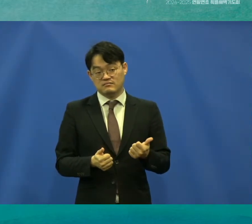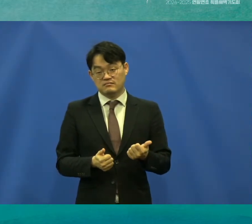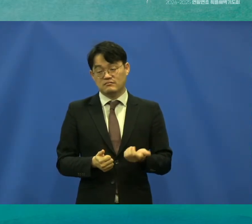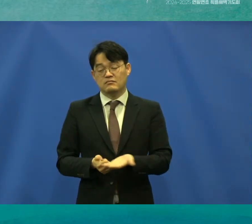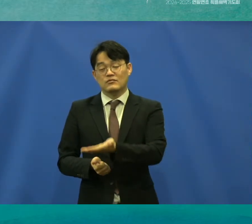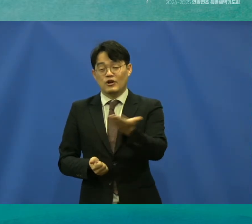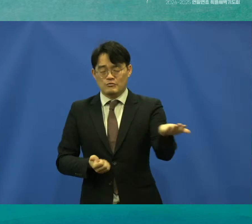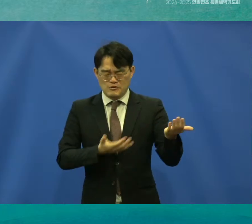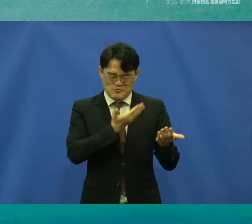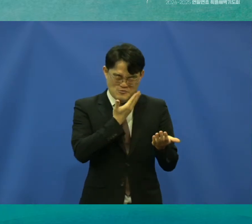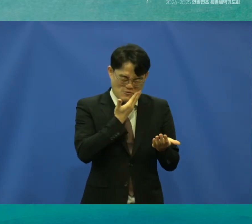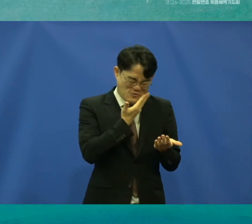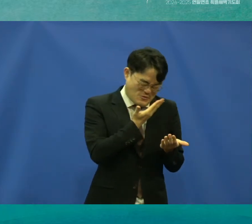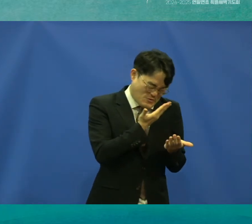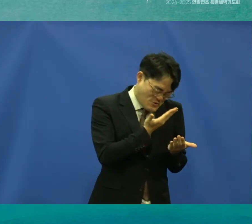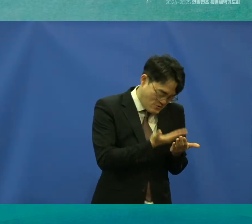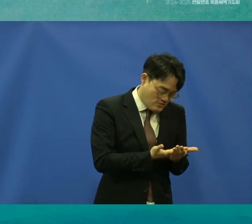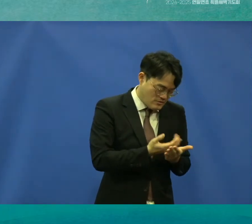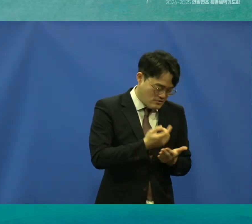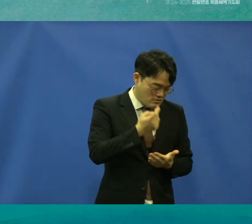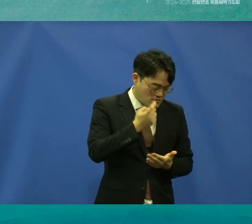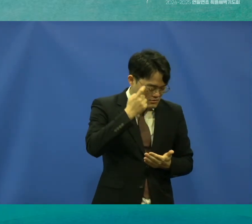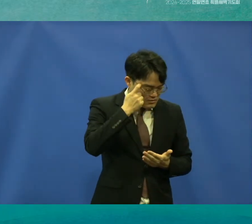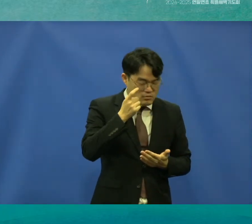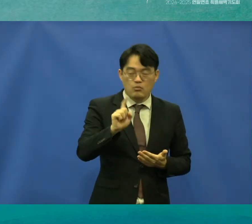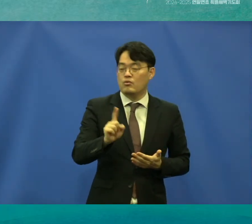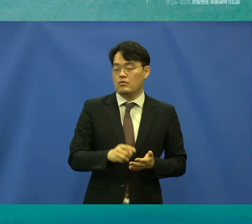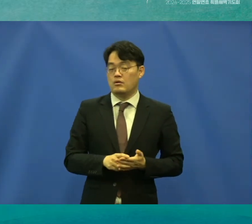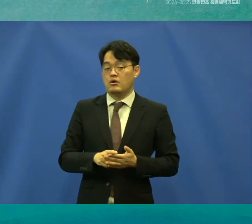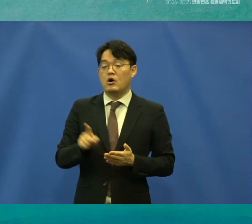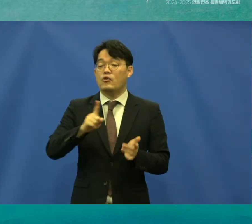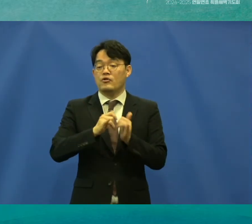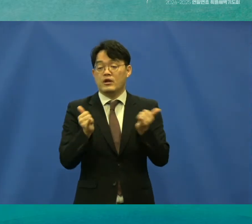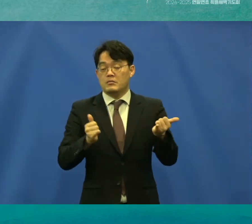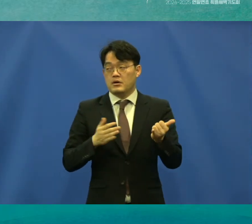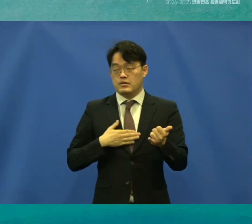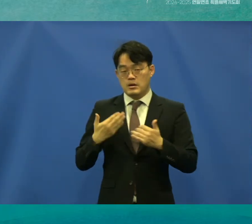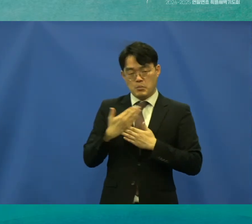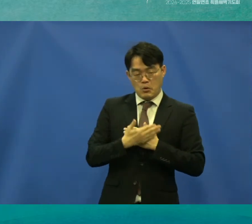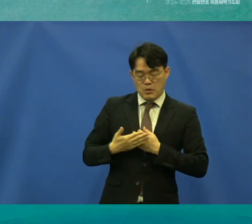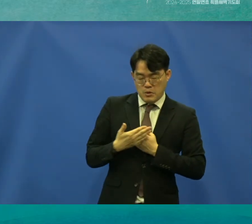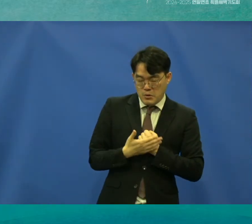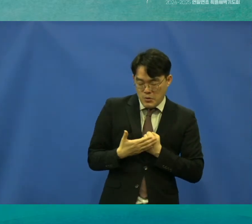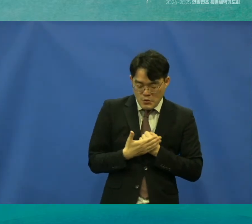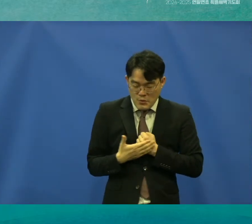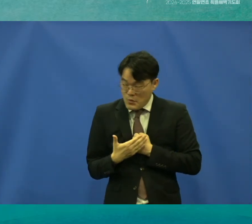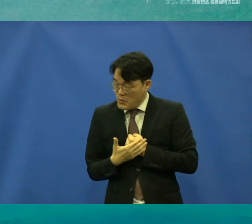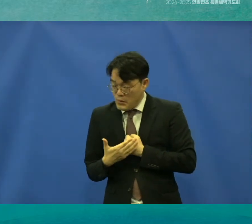어떤 분은 막 몸을 너무 아껴. 그 어디다 쓰려고?